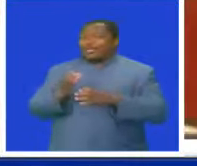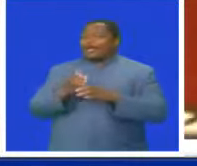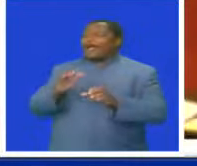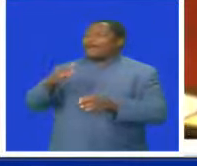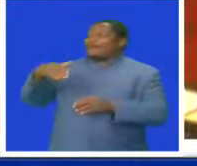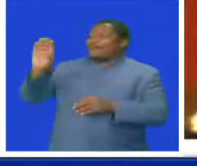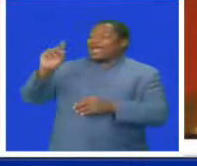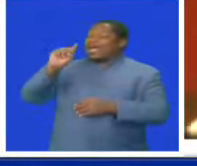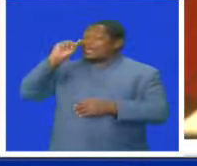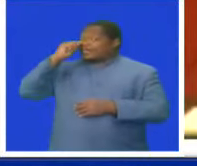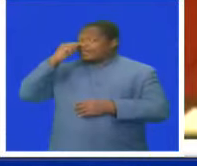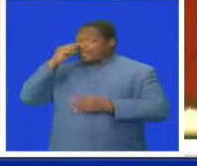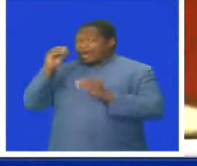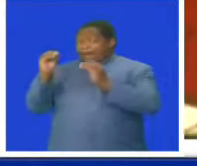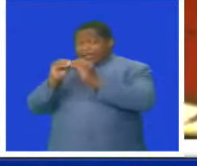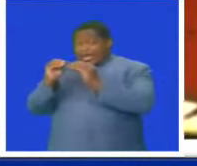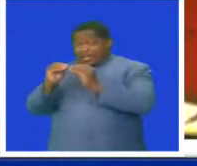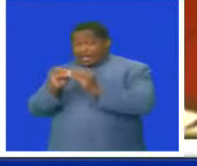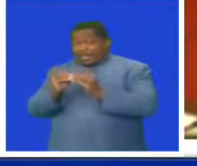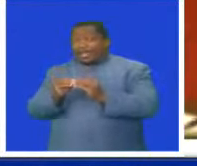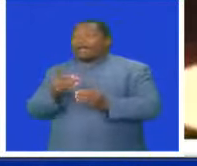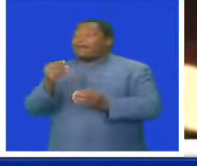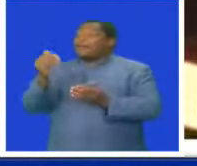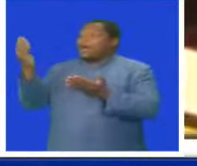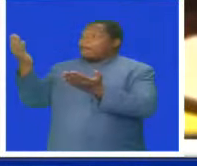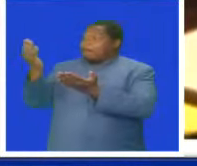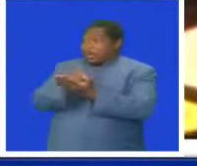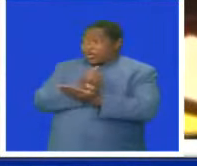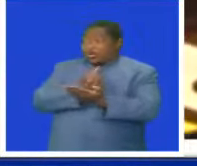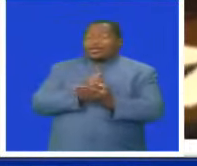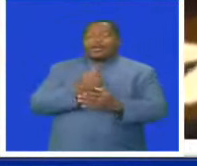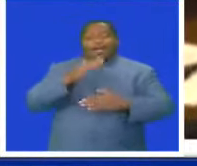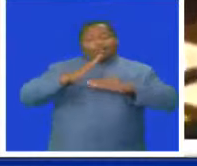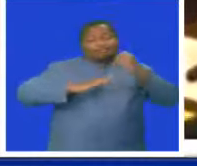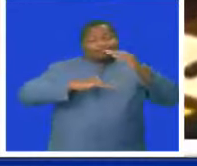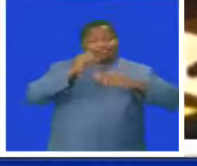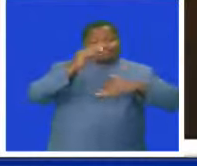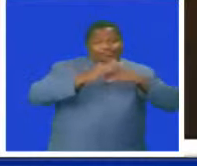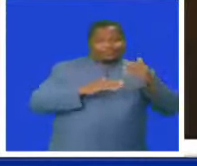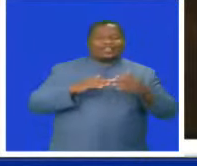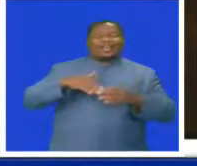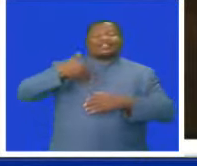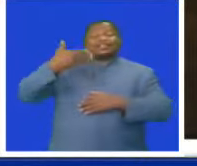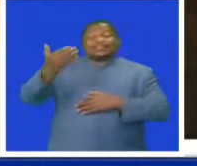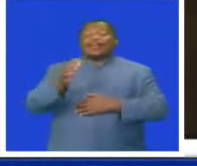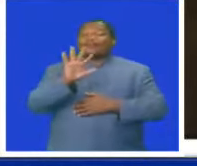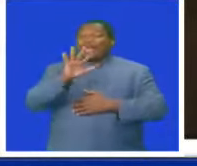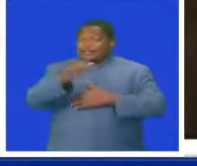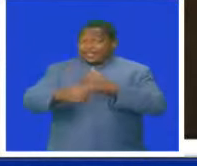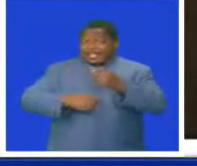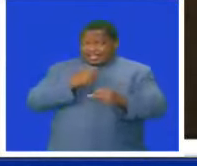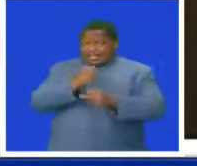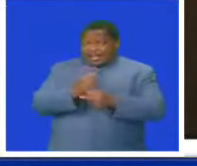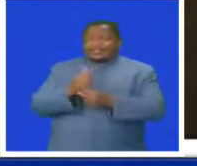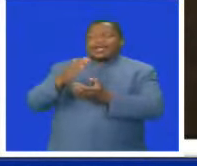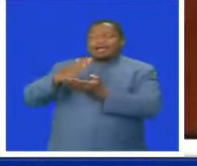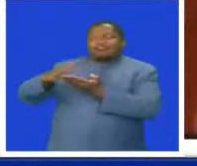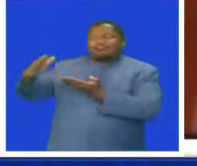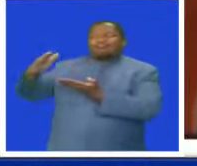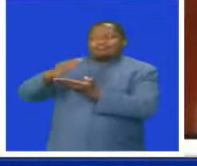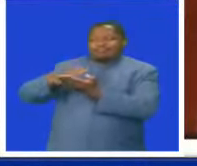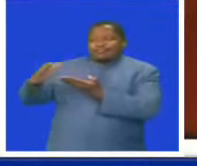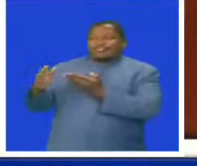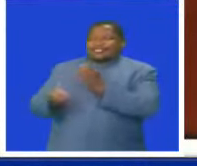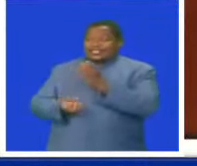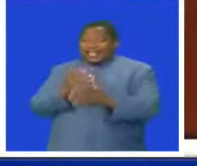ngemuva kweminyaka lesihlanu. Emalunga ke ePhalamende akhombise kuyesekela ke indzaba yekwakha lesi sakhiwo.